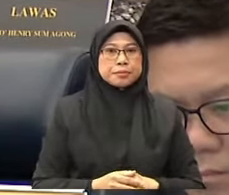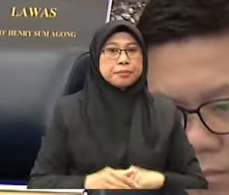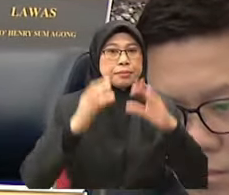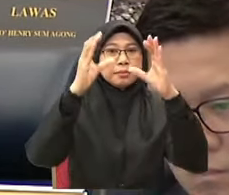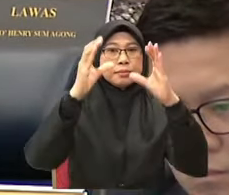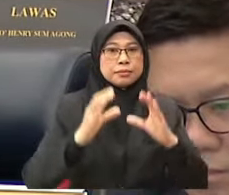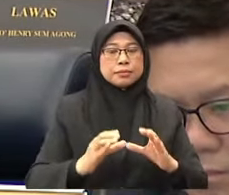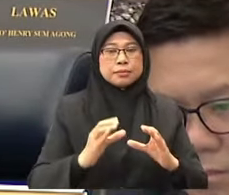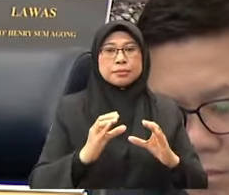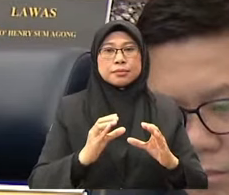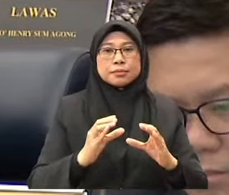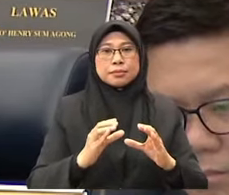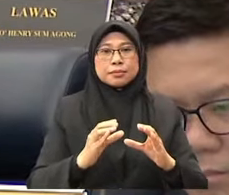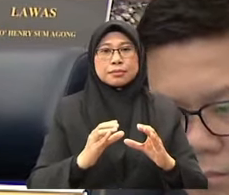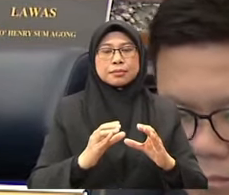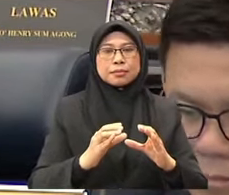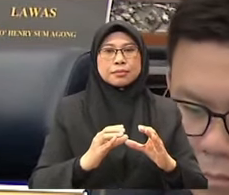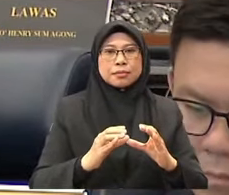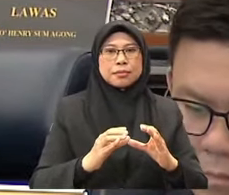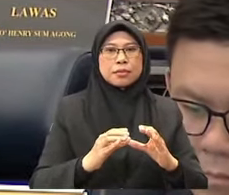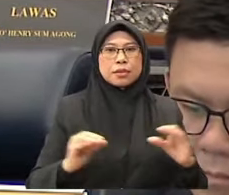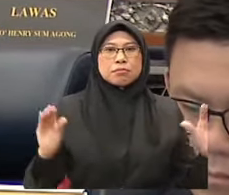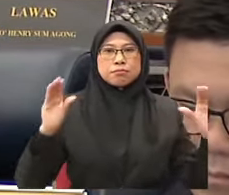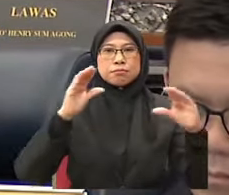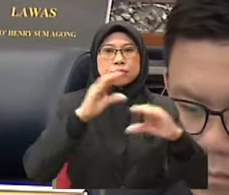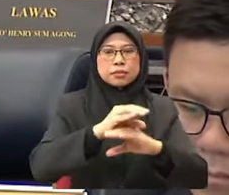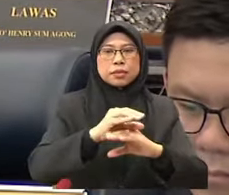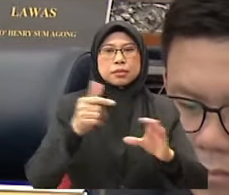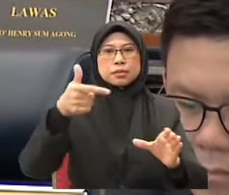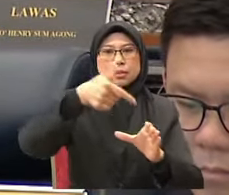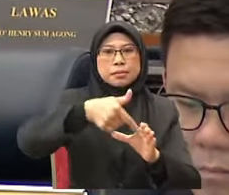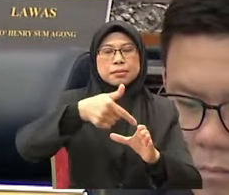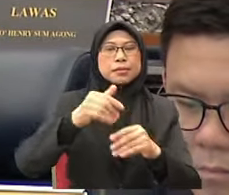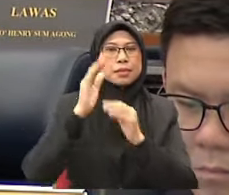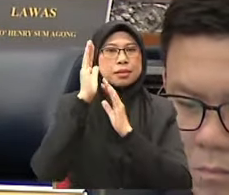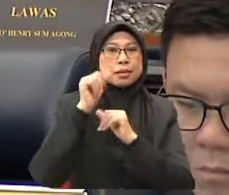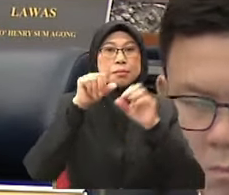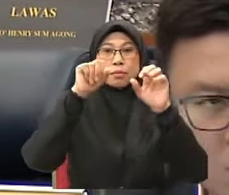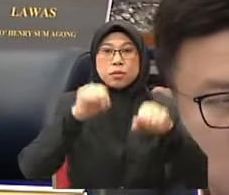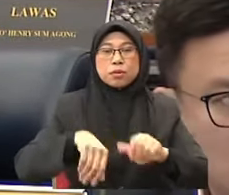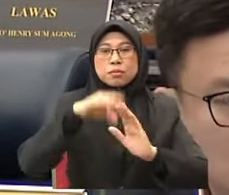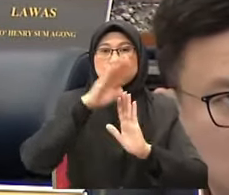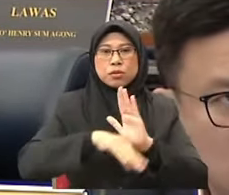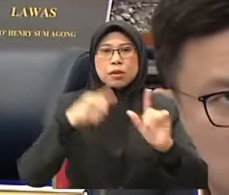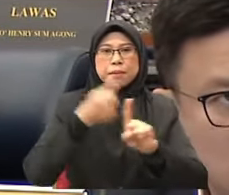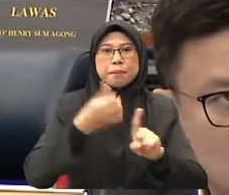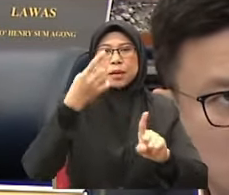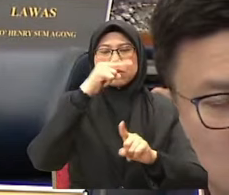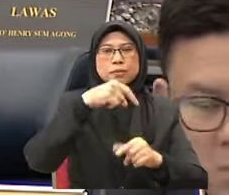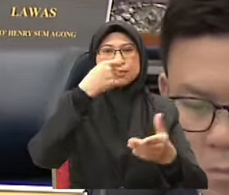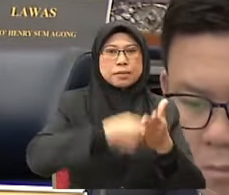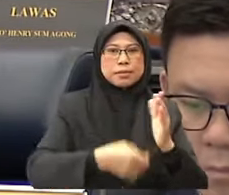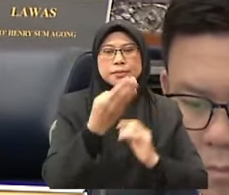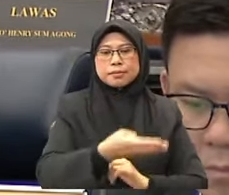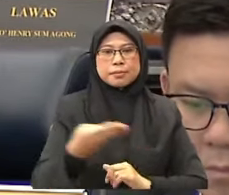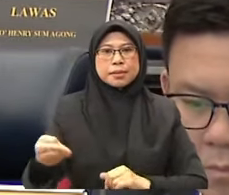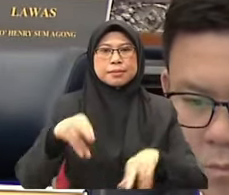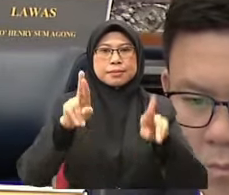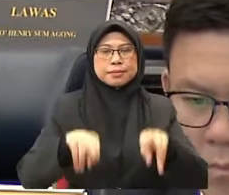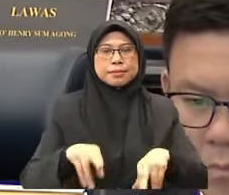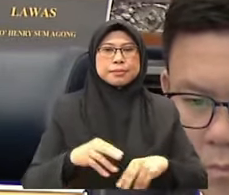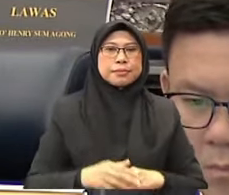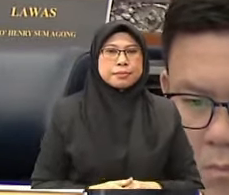Pendekatan merasionalkan subsidi diesel ini diharapkan dapat mengurangkan impak kepada harga barangan untuk